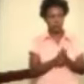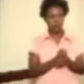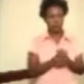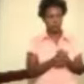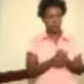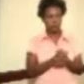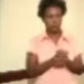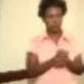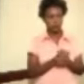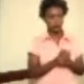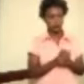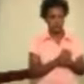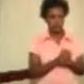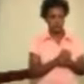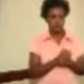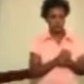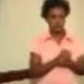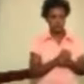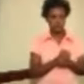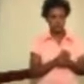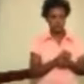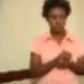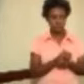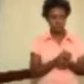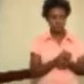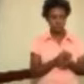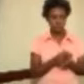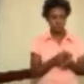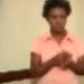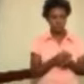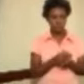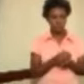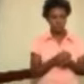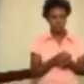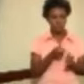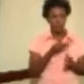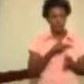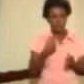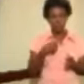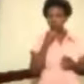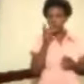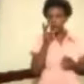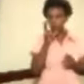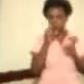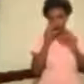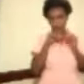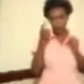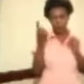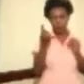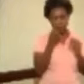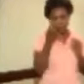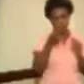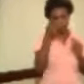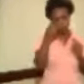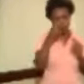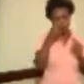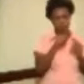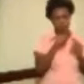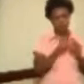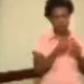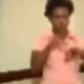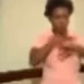vous plaît, en 3 minutes. Merci. Là, on va parler précisément de dépendance et où